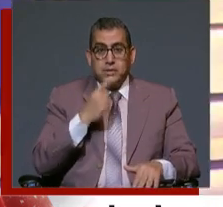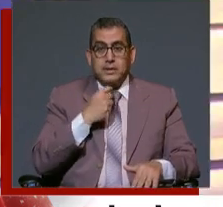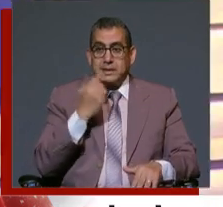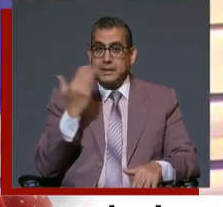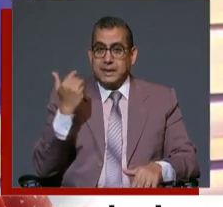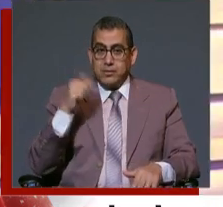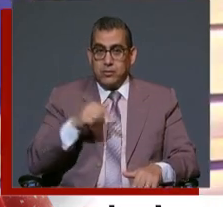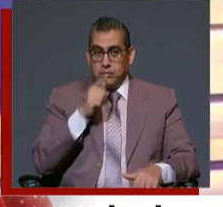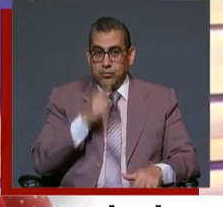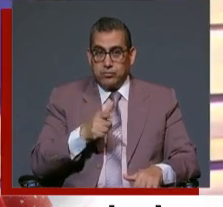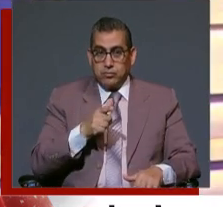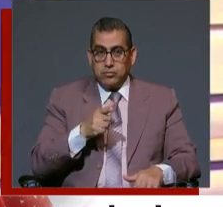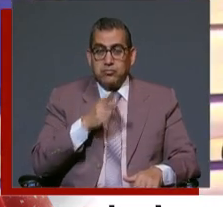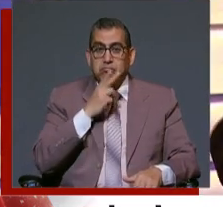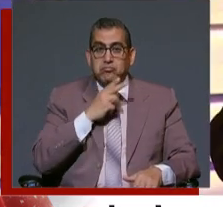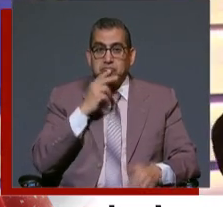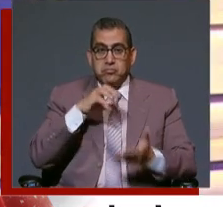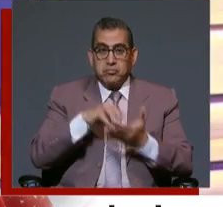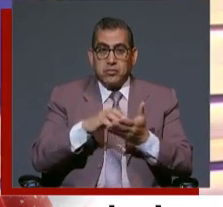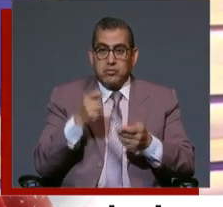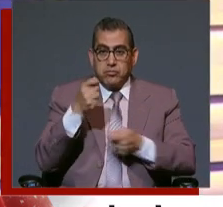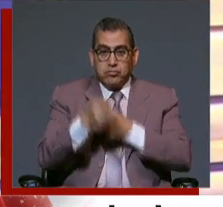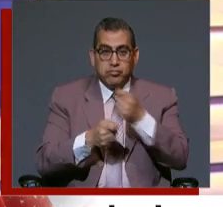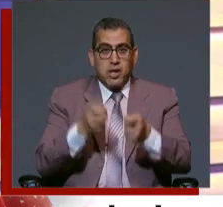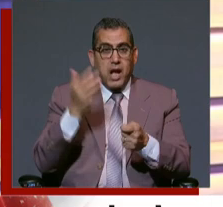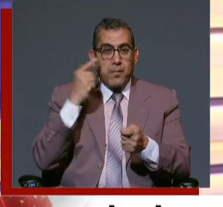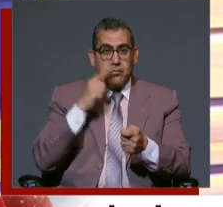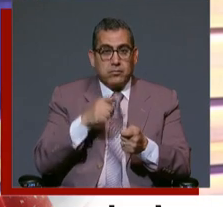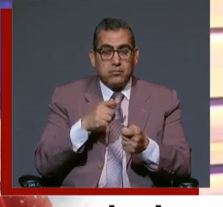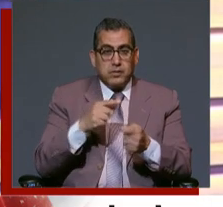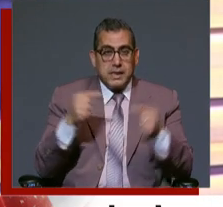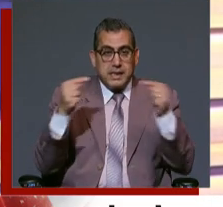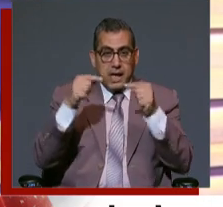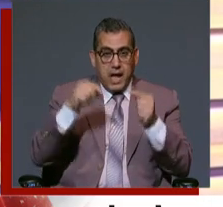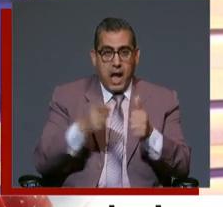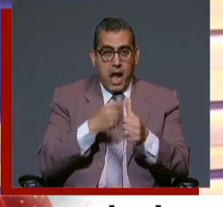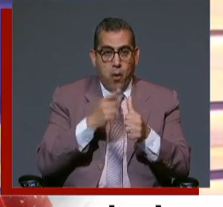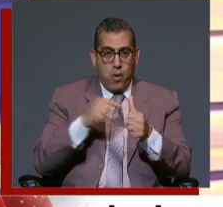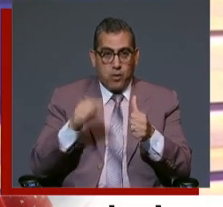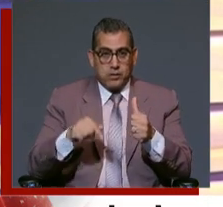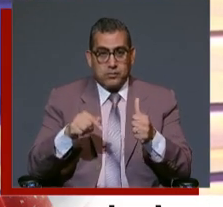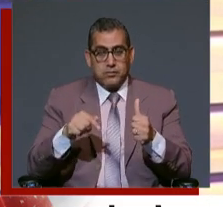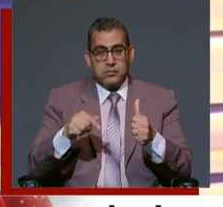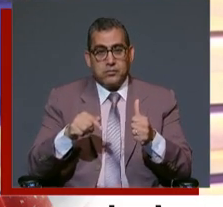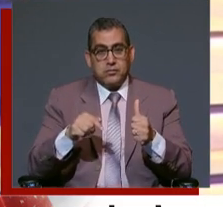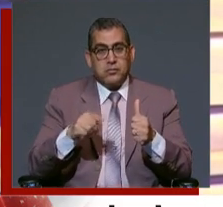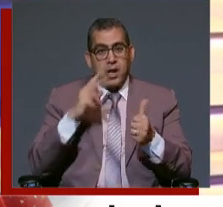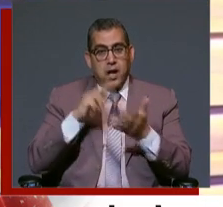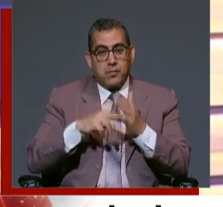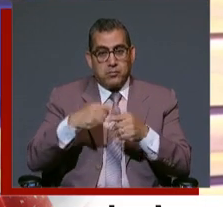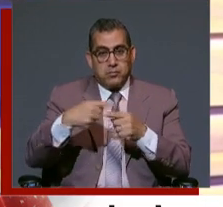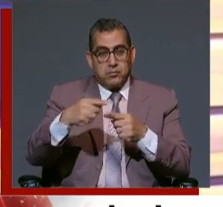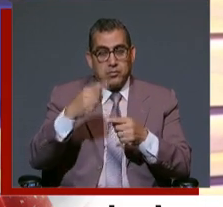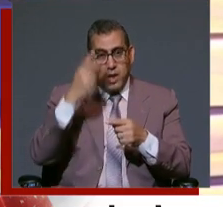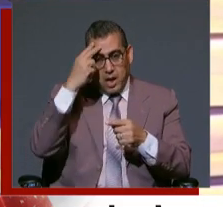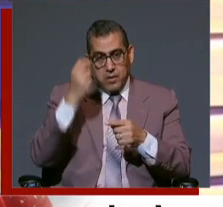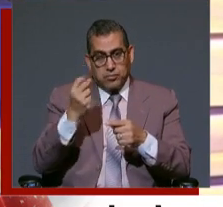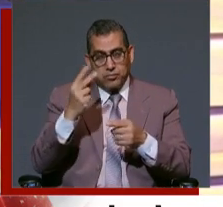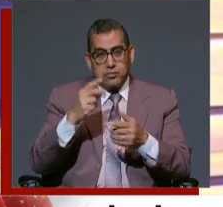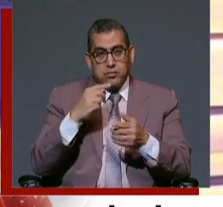نتحدث عن التحديات التمويلية وتحديات الأولويات وما يسمى بفقه الأولويات